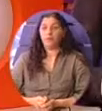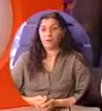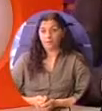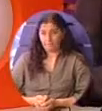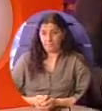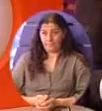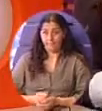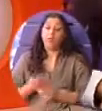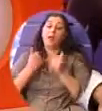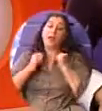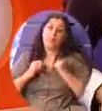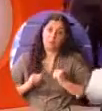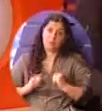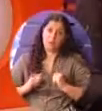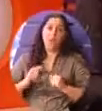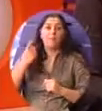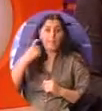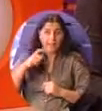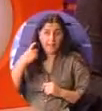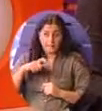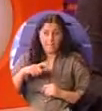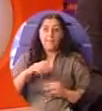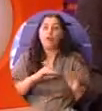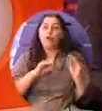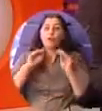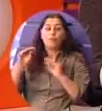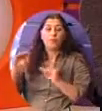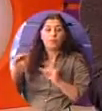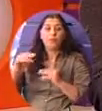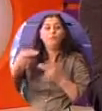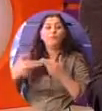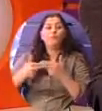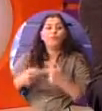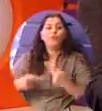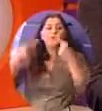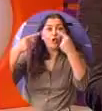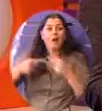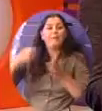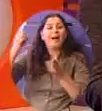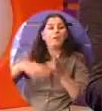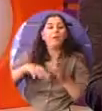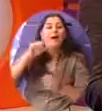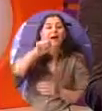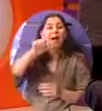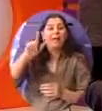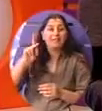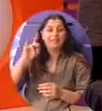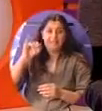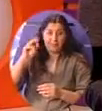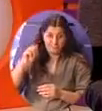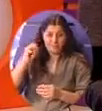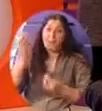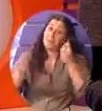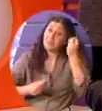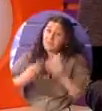אנחנו עושים אתנחתא קצרה בפלילים, ואנחנו עוברים ללקראת יום ההתרמה הקרוב של אגודת אקים. יתקיים משחק